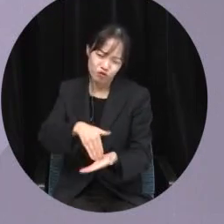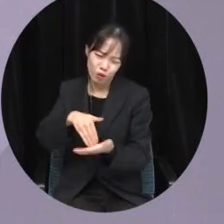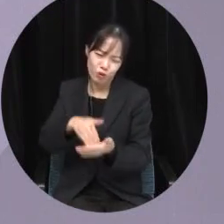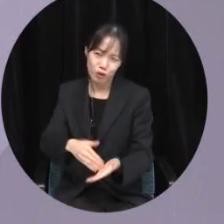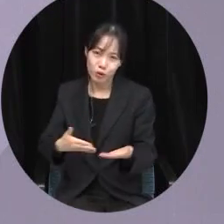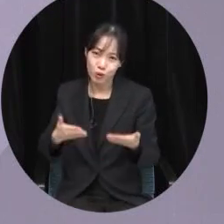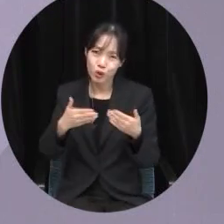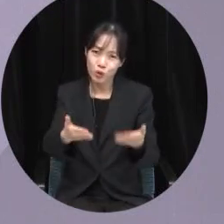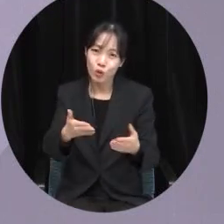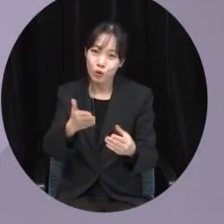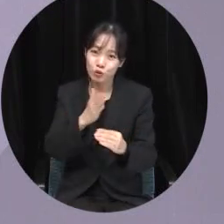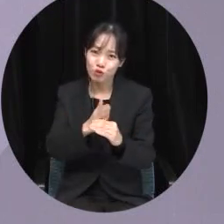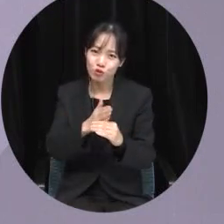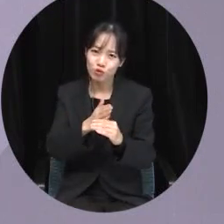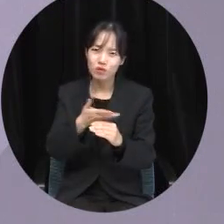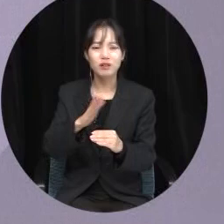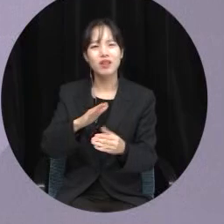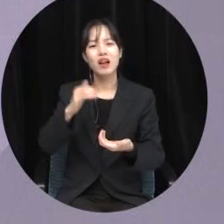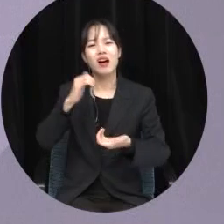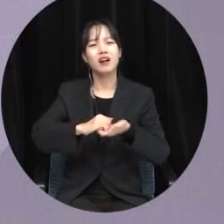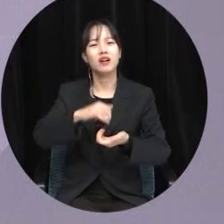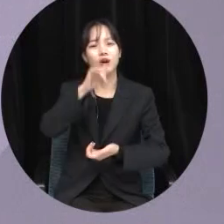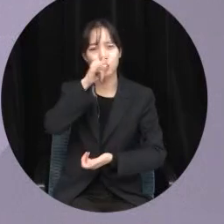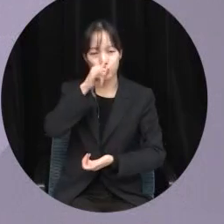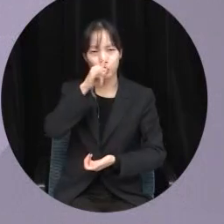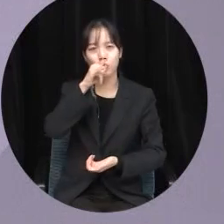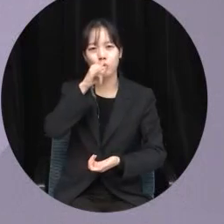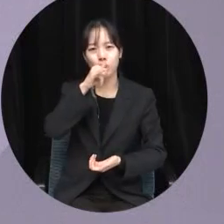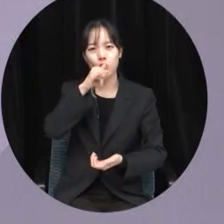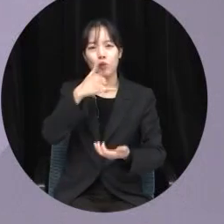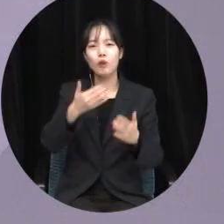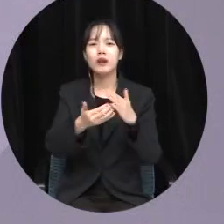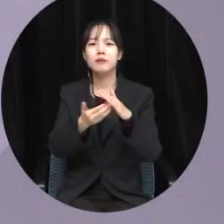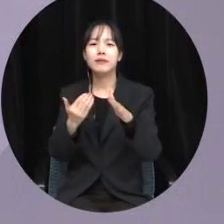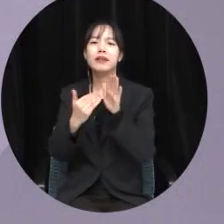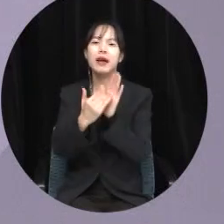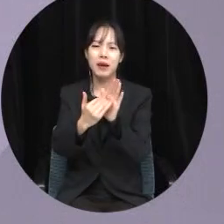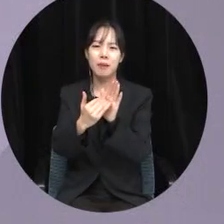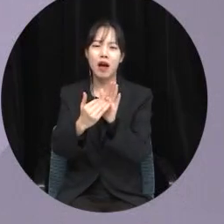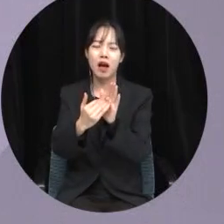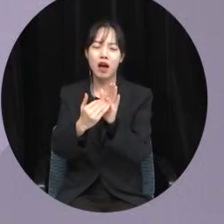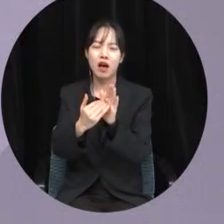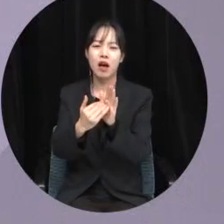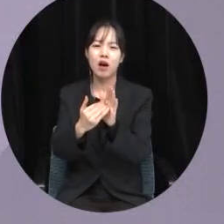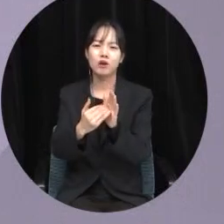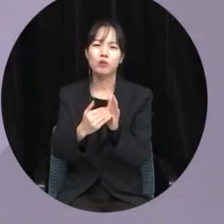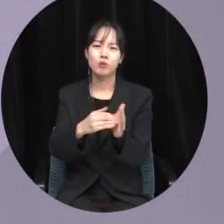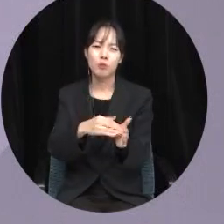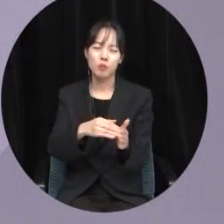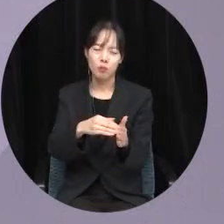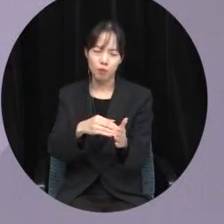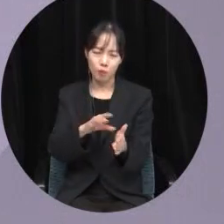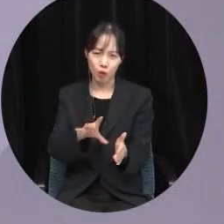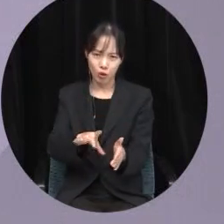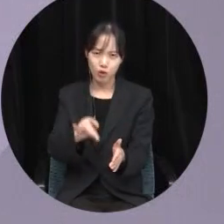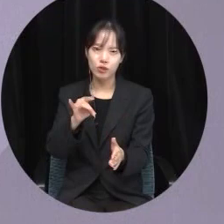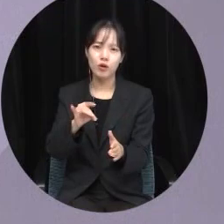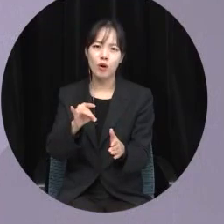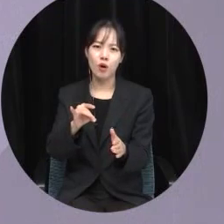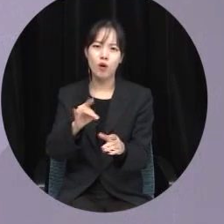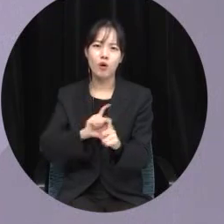극복의 한계가 있다 이렇게 보여지고 우선 예방과 치유를 강화하는 것들이 보완될 필요가 있다고 생각합니다.